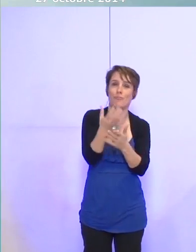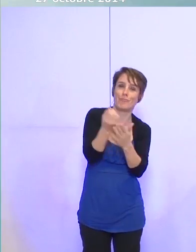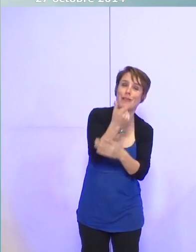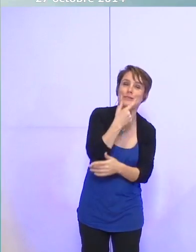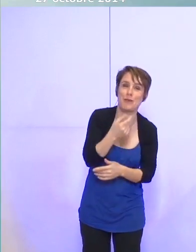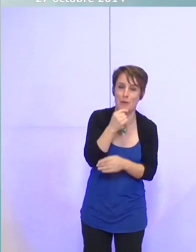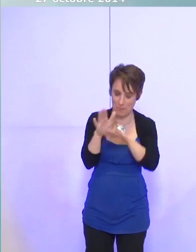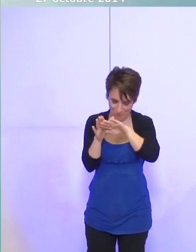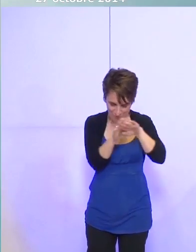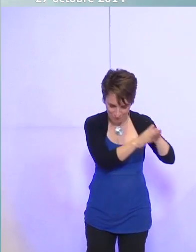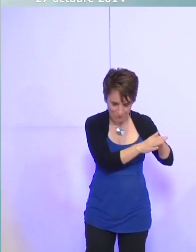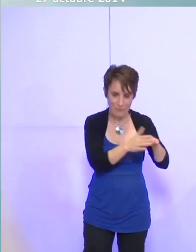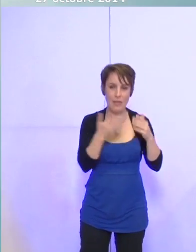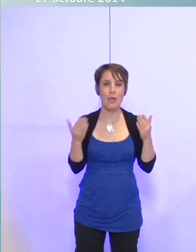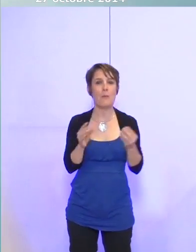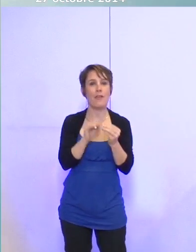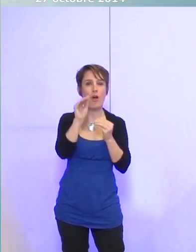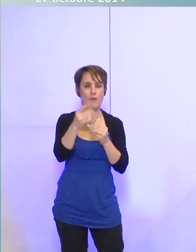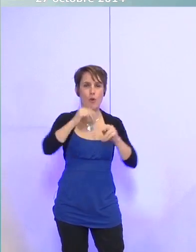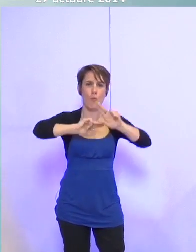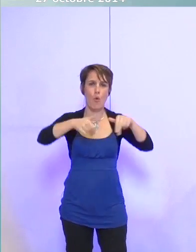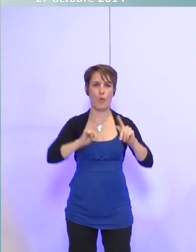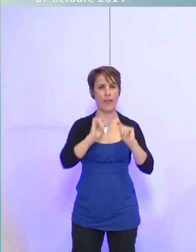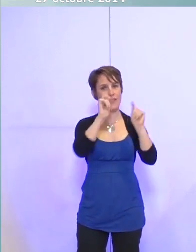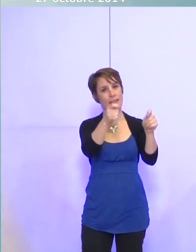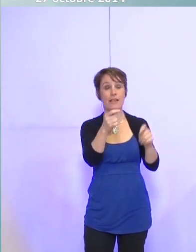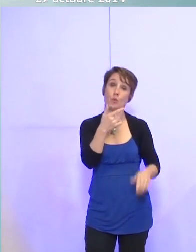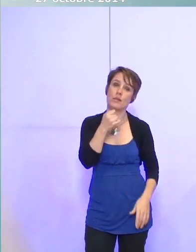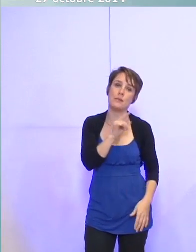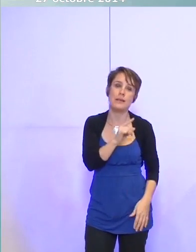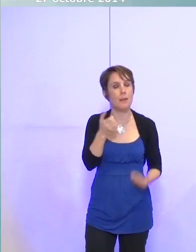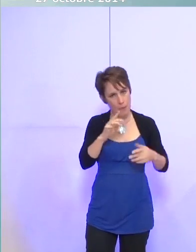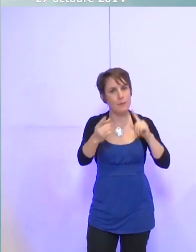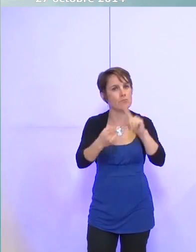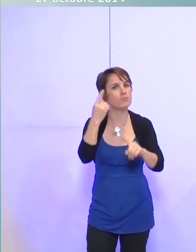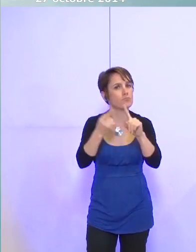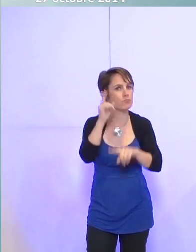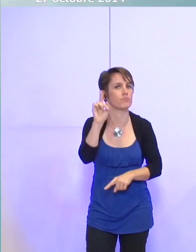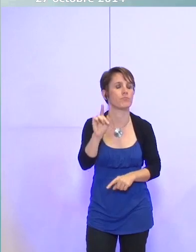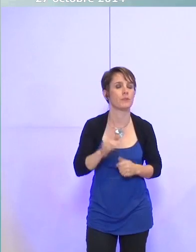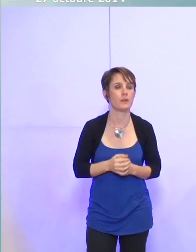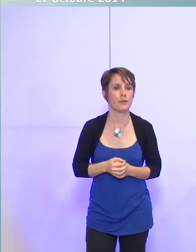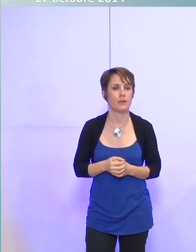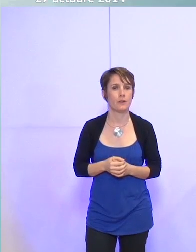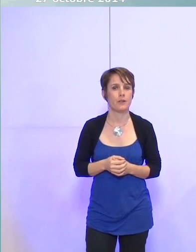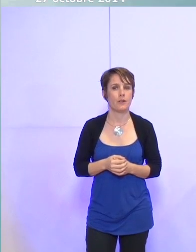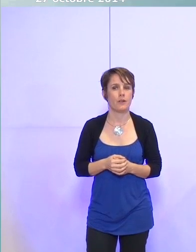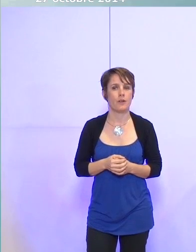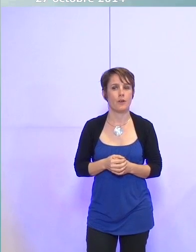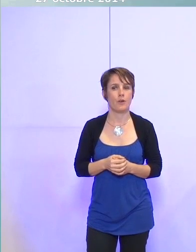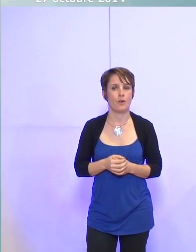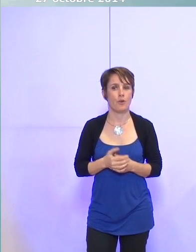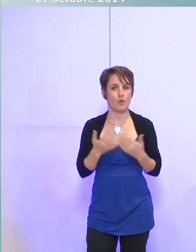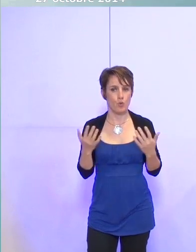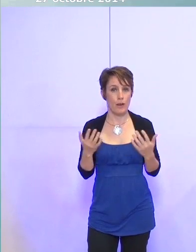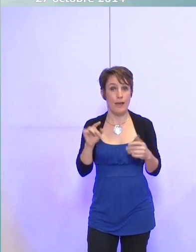un avenant de contrat de délégation, c'est pas forcément sympa, mais c'est surtout très important. Donc là, il nous faut revoir la